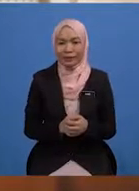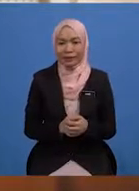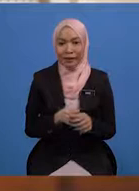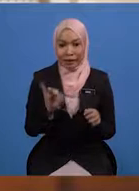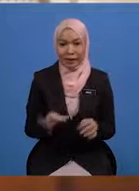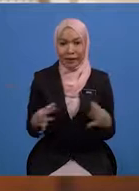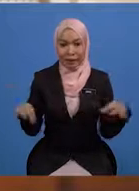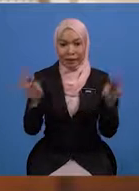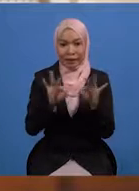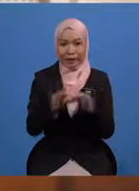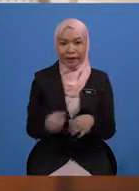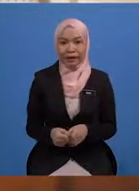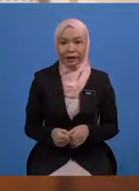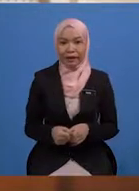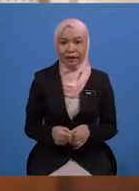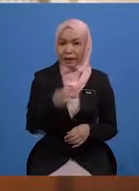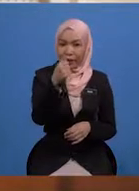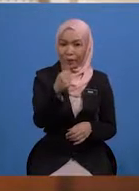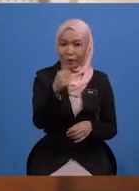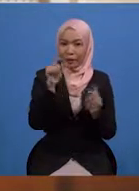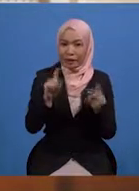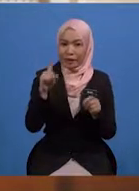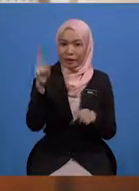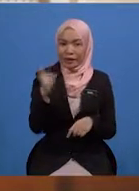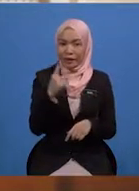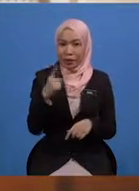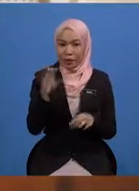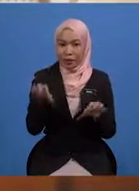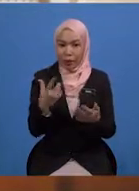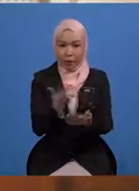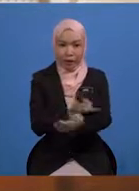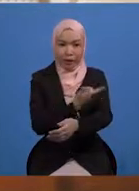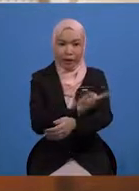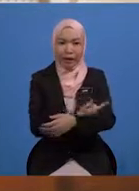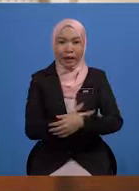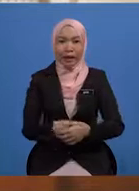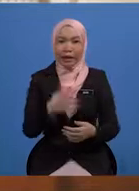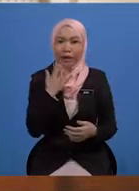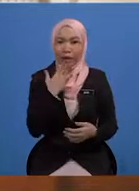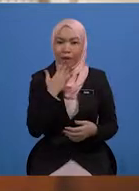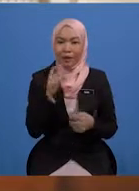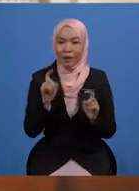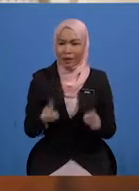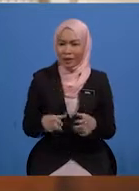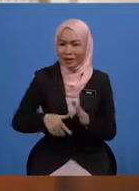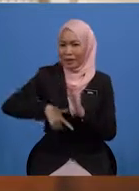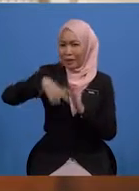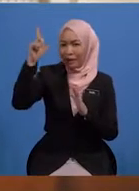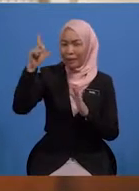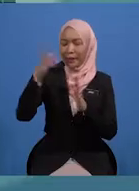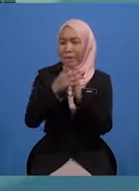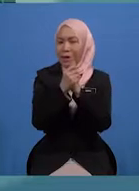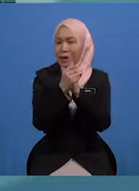Yang penting, kamu perlu selalu melakukan latihan mewarna. Pasti kamu akan lebih mahir